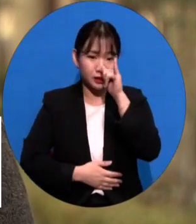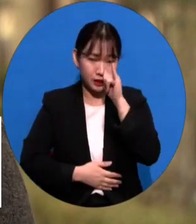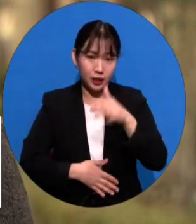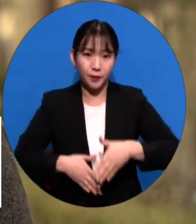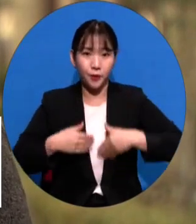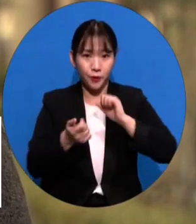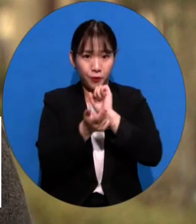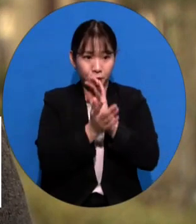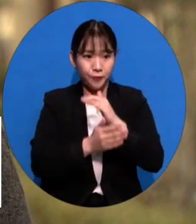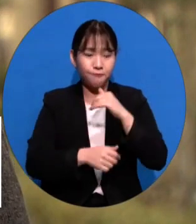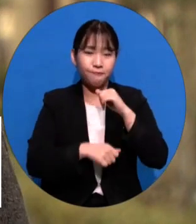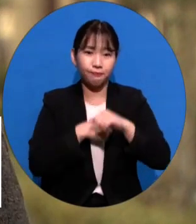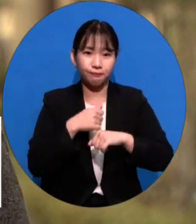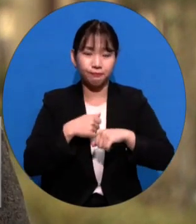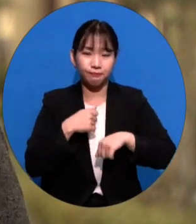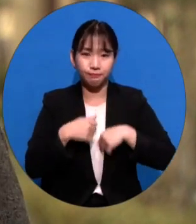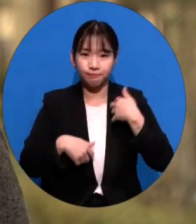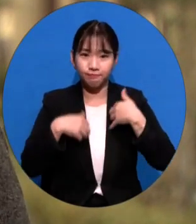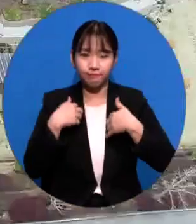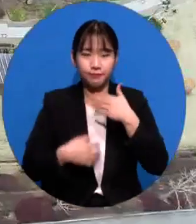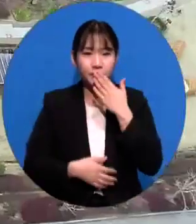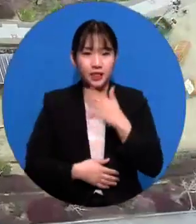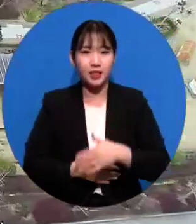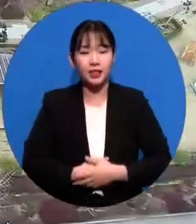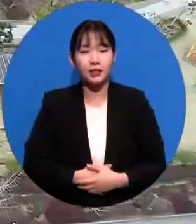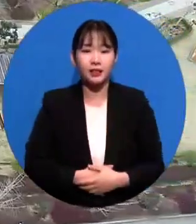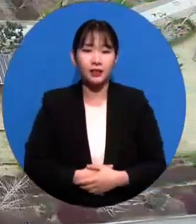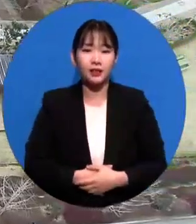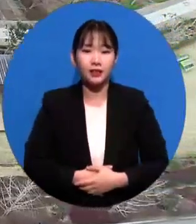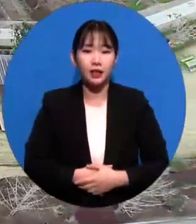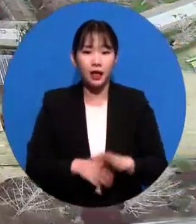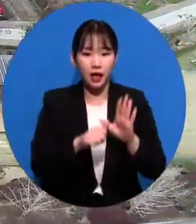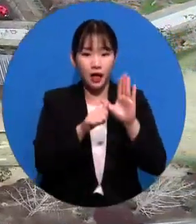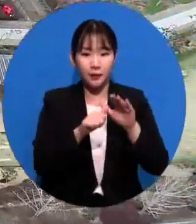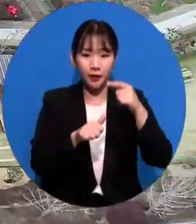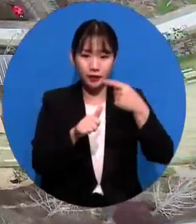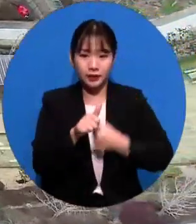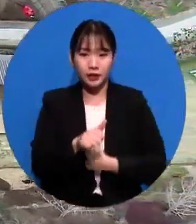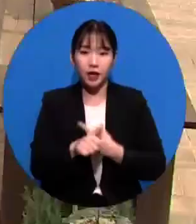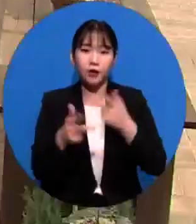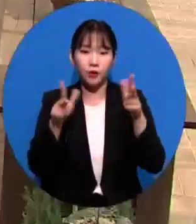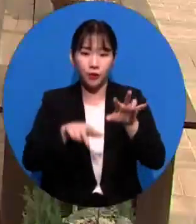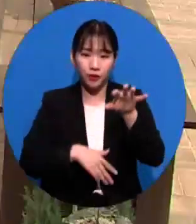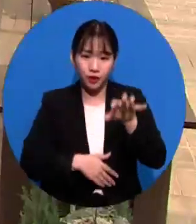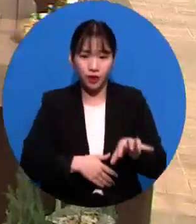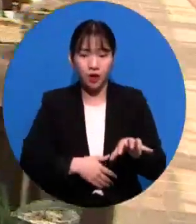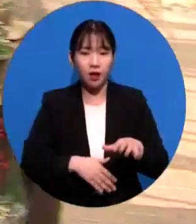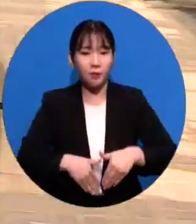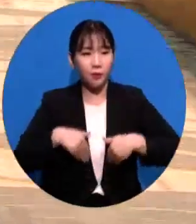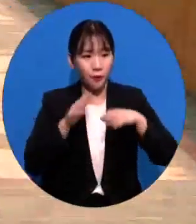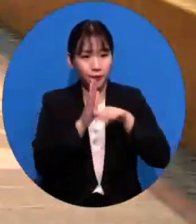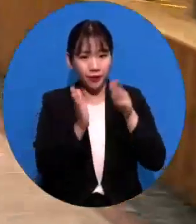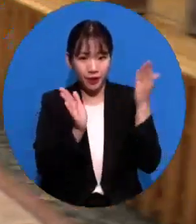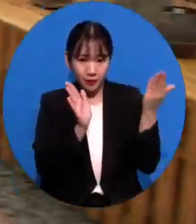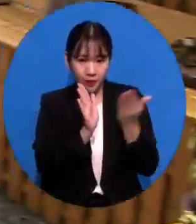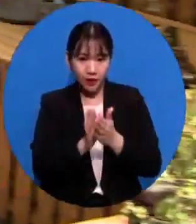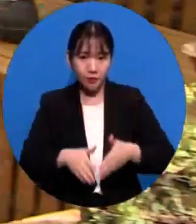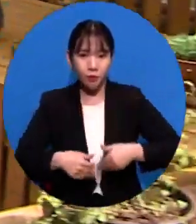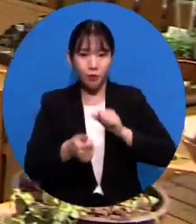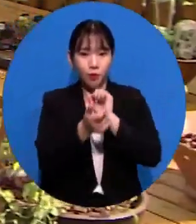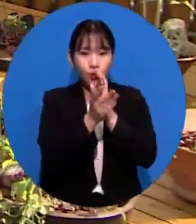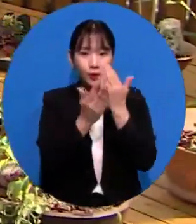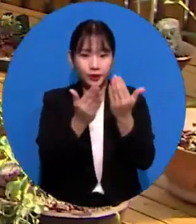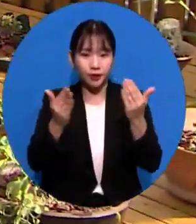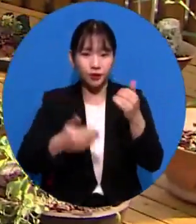있어가지고 봄꽃을 마음껏 즐길 수 있습니다. 한평 자연생태공원에서는 봄 시기에 맞춰 봄꽃